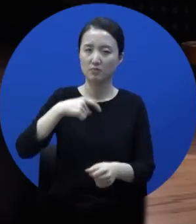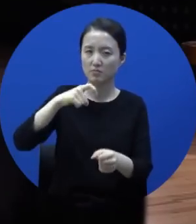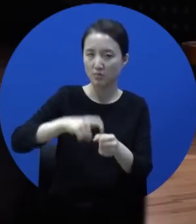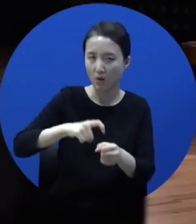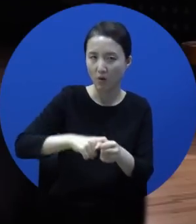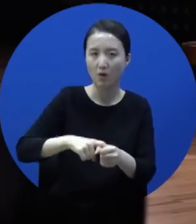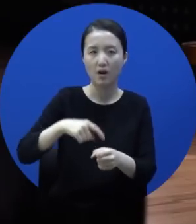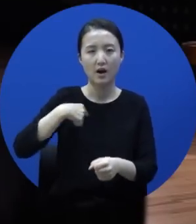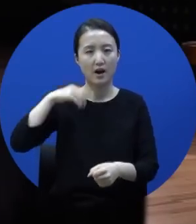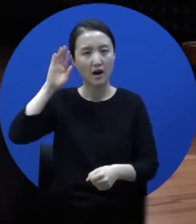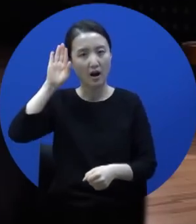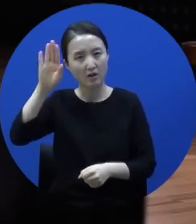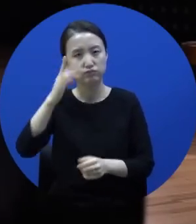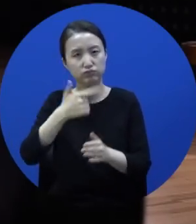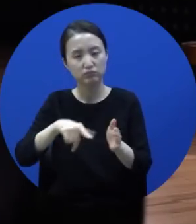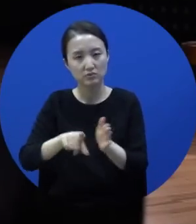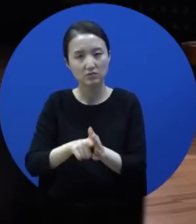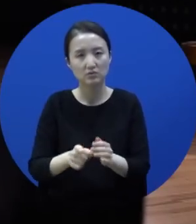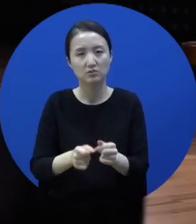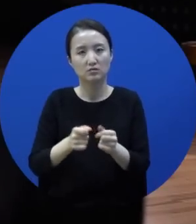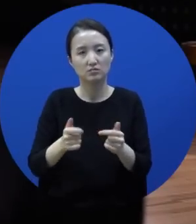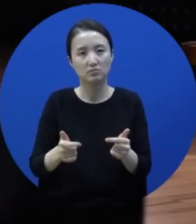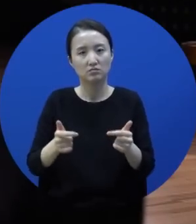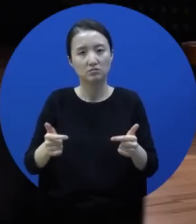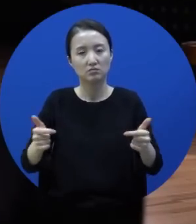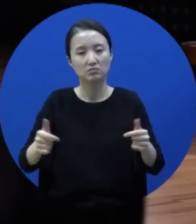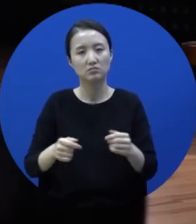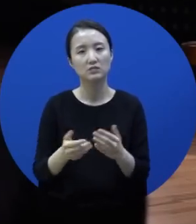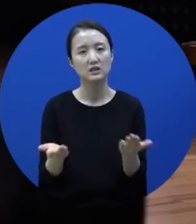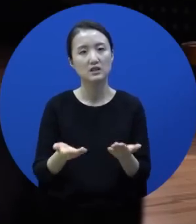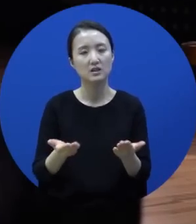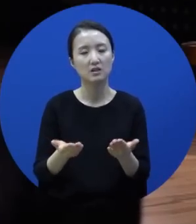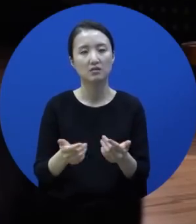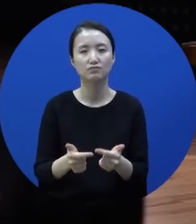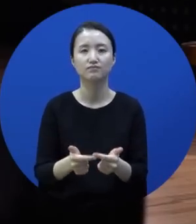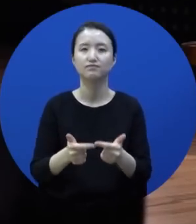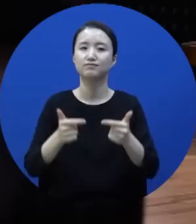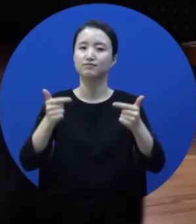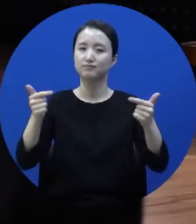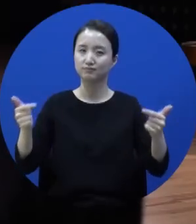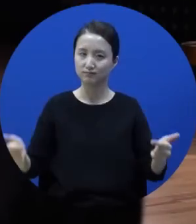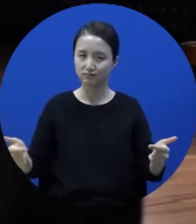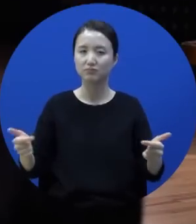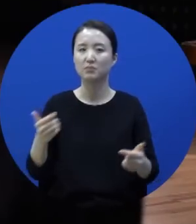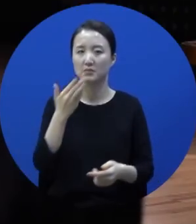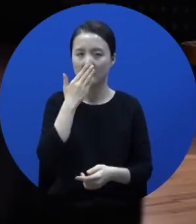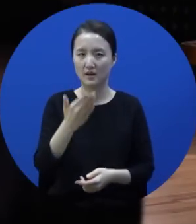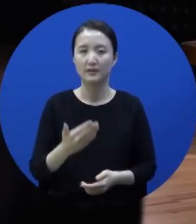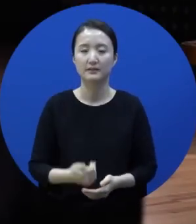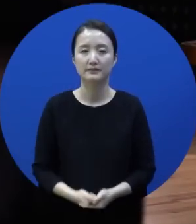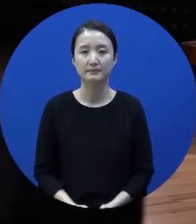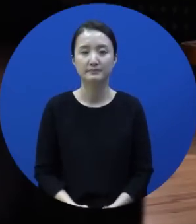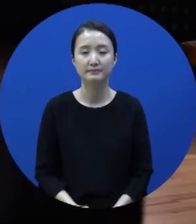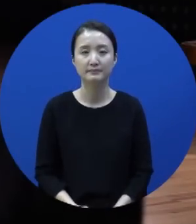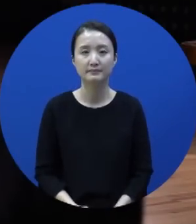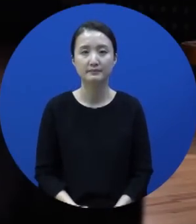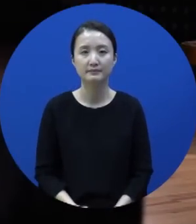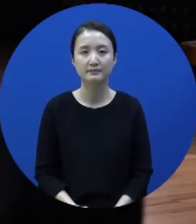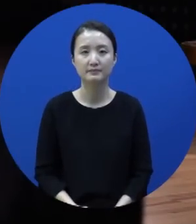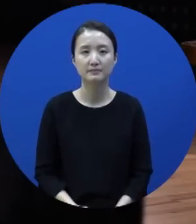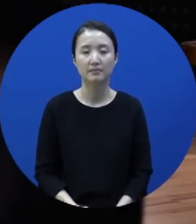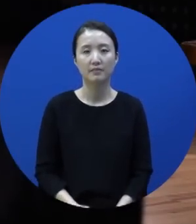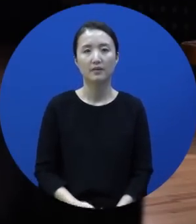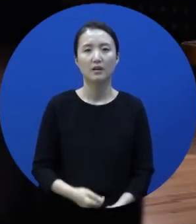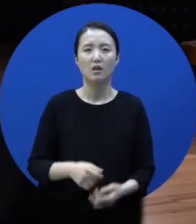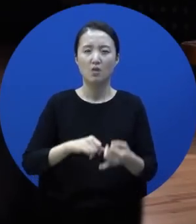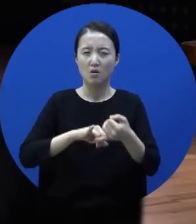나의 목표나 비전을 위한 방법들로 확장을 시켜 나가셔야 돼요. 그래서 여기에 적혀 있는 것처럼 필수적인 콘텐츠